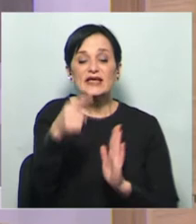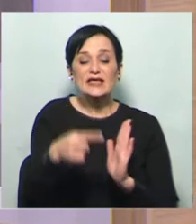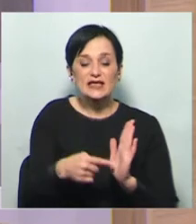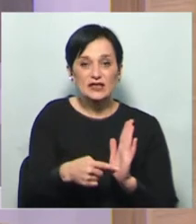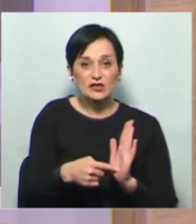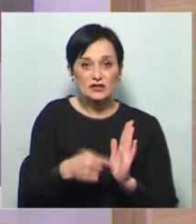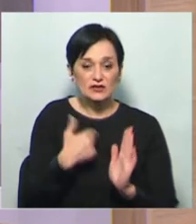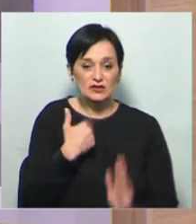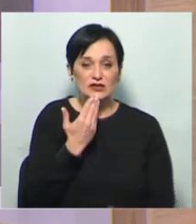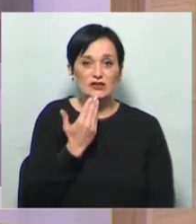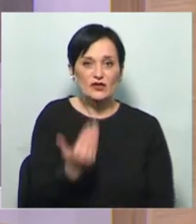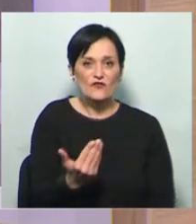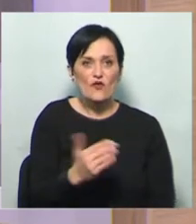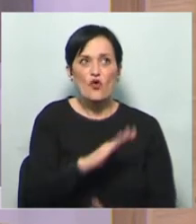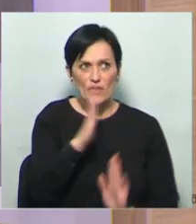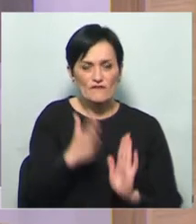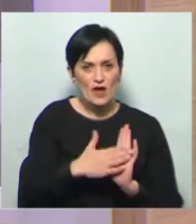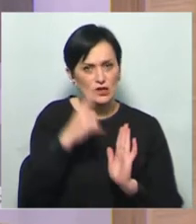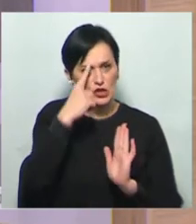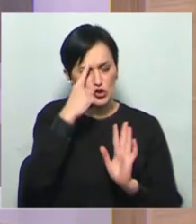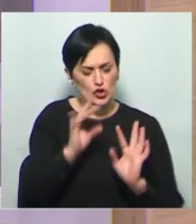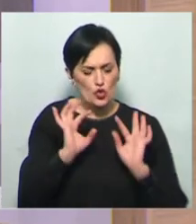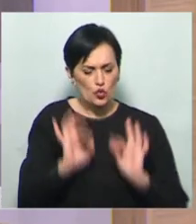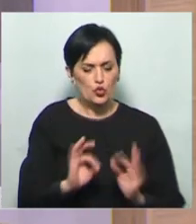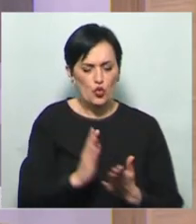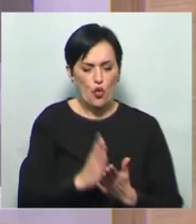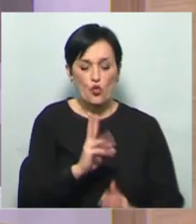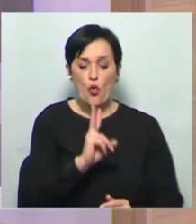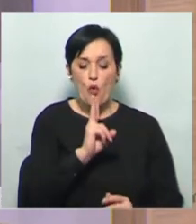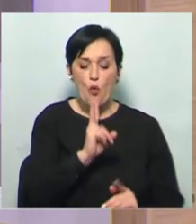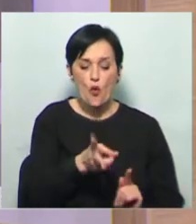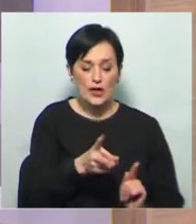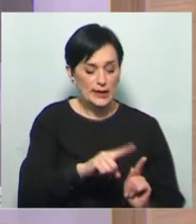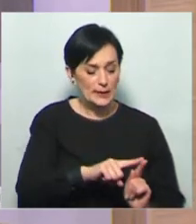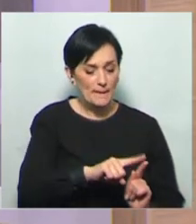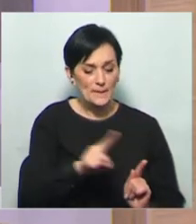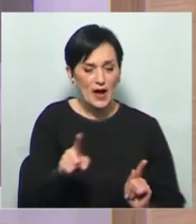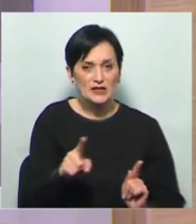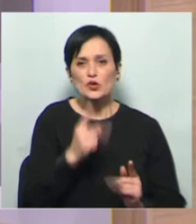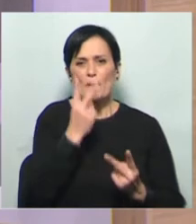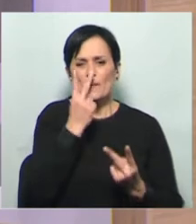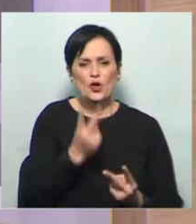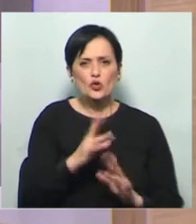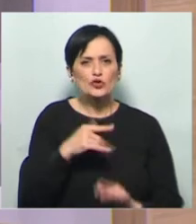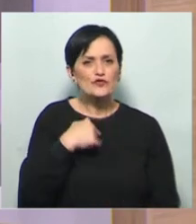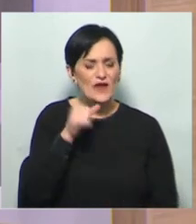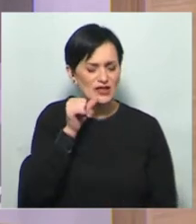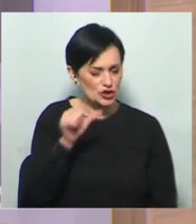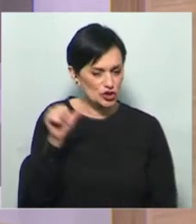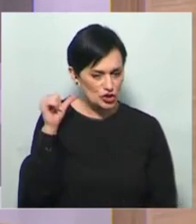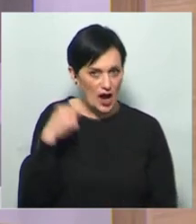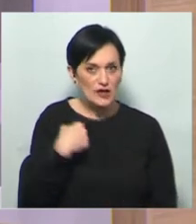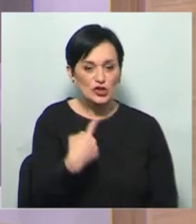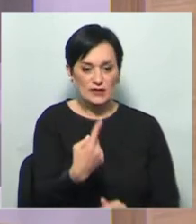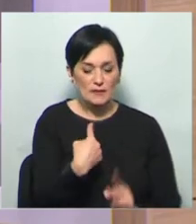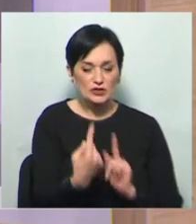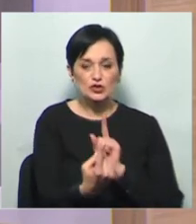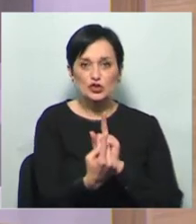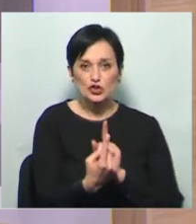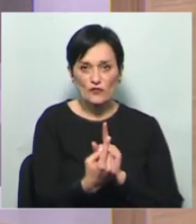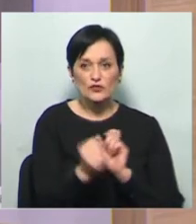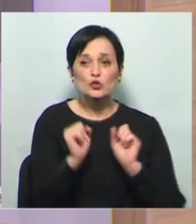რომელიც ალბათ ყველაზე ლოგიკურია უკანასკნელი 2 წლის მანძილზე. მიუხედავად იმისა, რომ ჩვენ შარშან ერთმანეთს შევხვდით